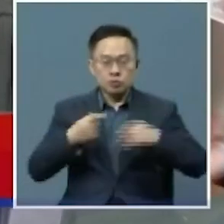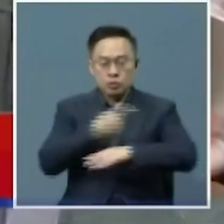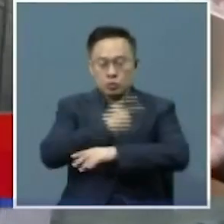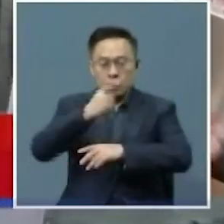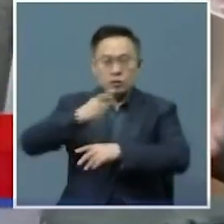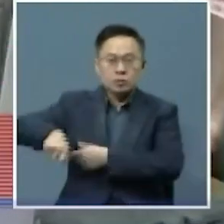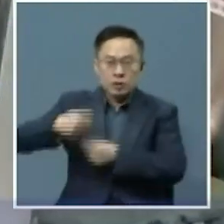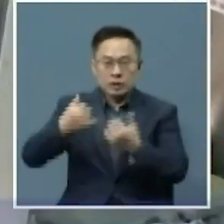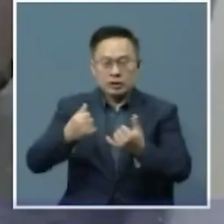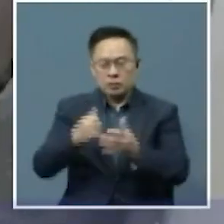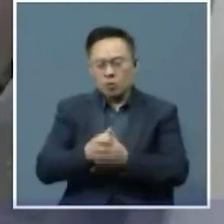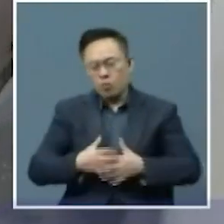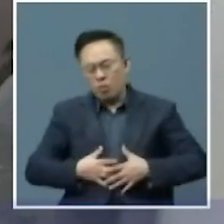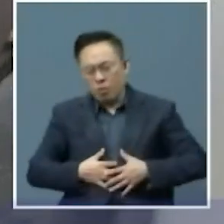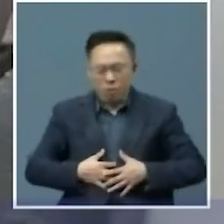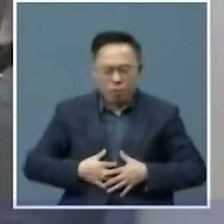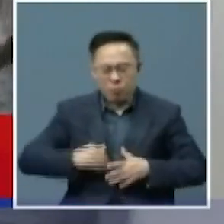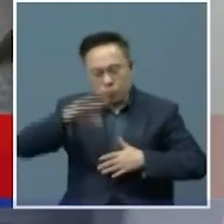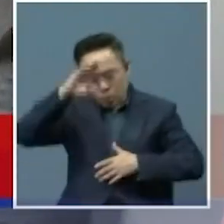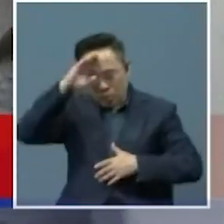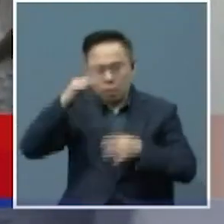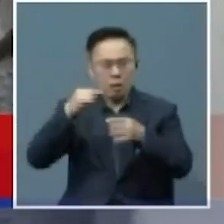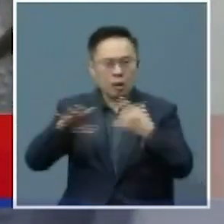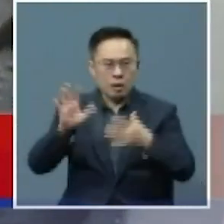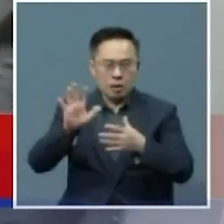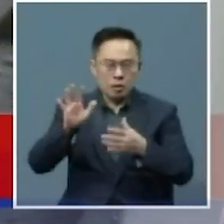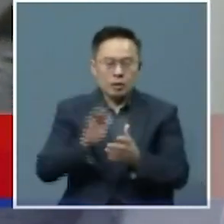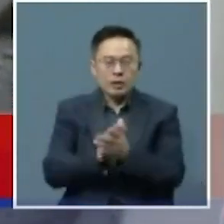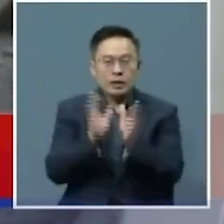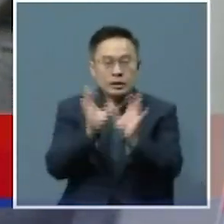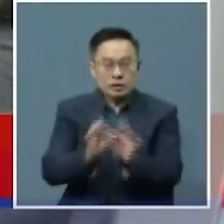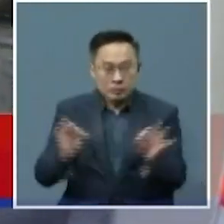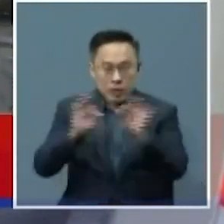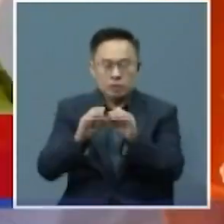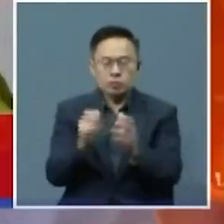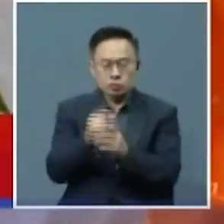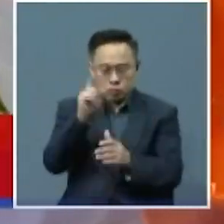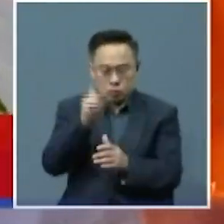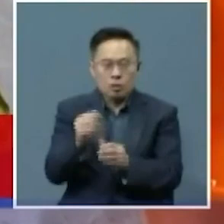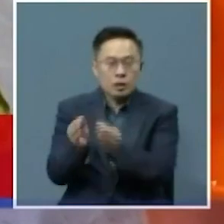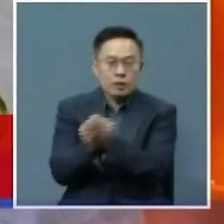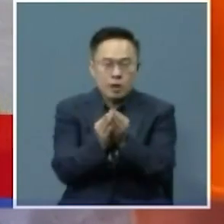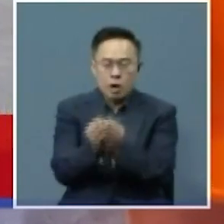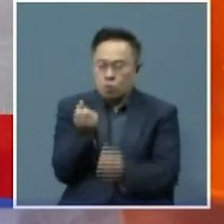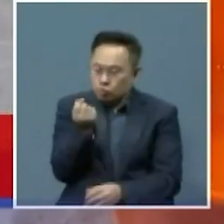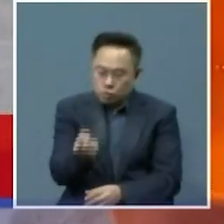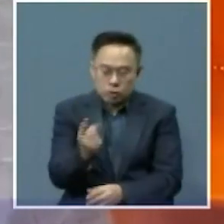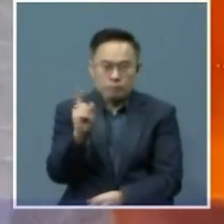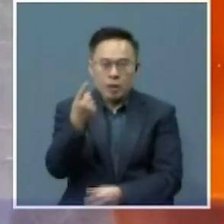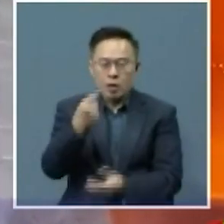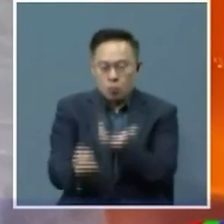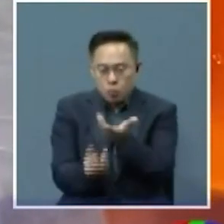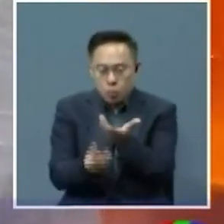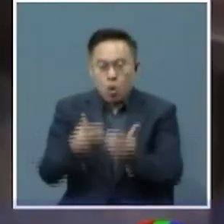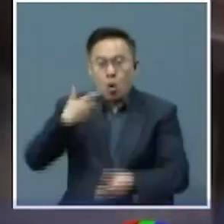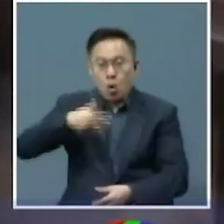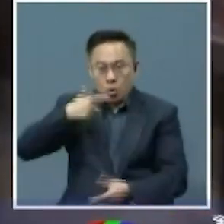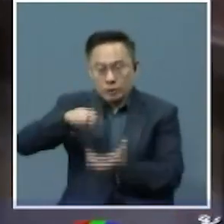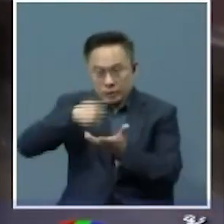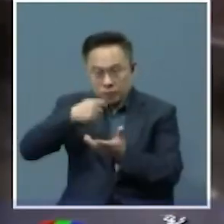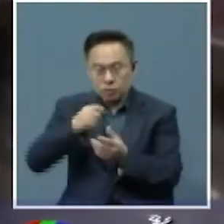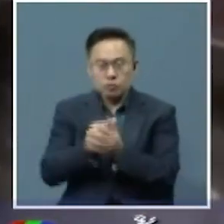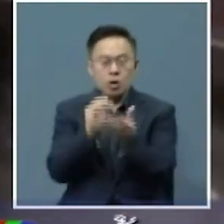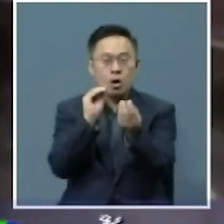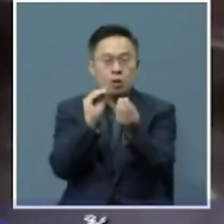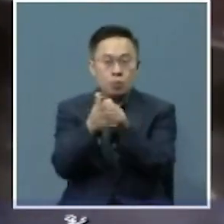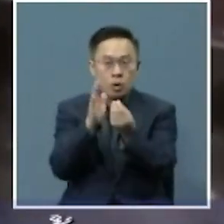งกรานต์ดีกว่ามาอาหารเป็นพิษมาปวดท้องกันเนี่ยนะฮะอาจจะทานอาหารจำเป็นต้องอุ่นอาหารให้ร้อนก่อนทุกครั้งส่วนผลไม้ให้ตรวจสอบว่า